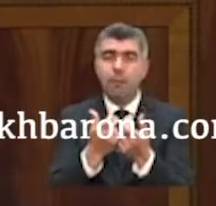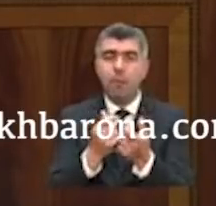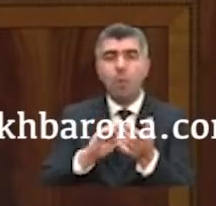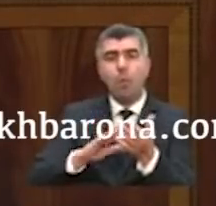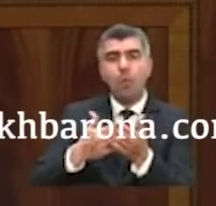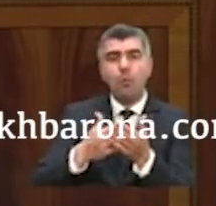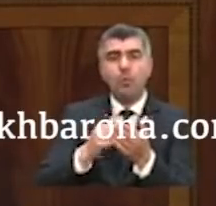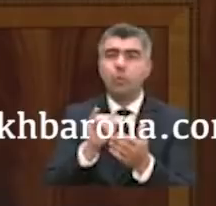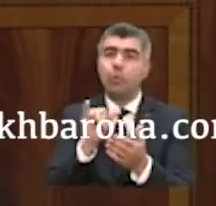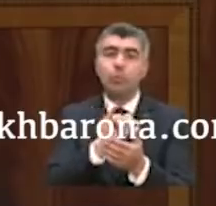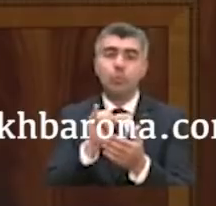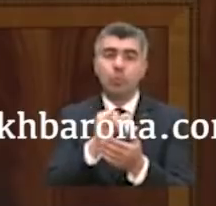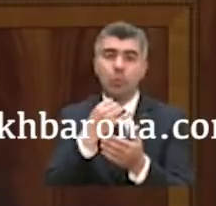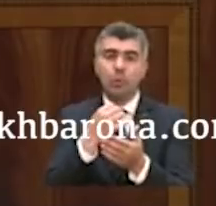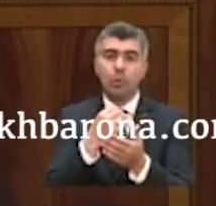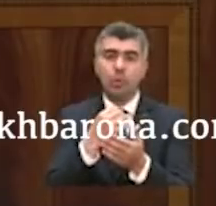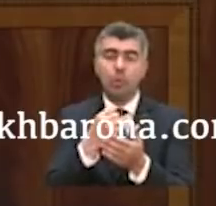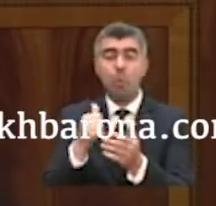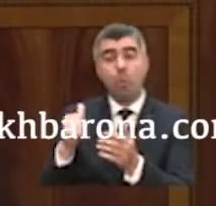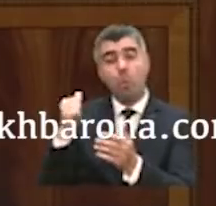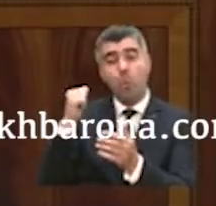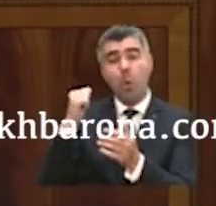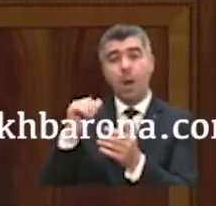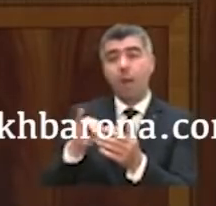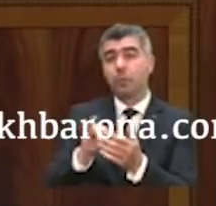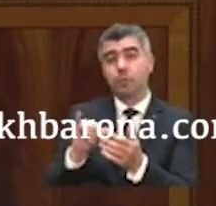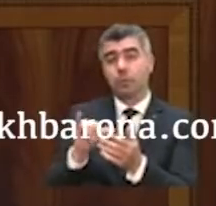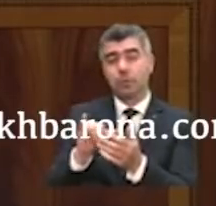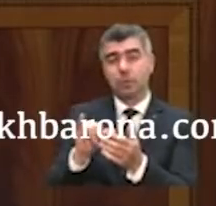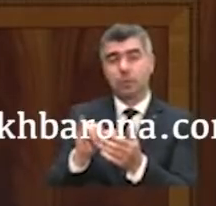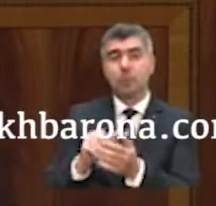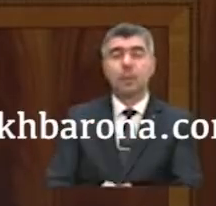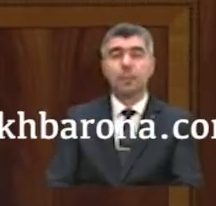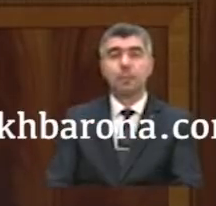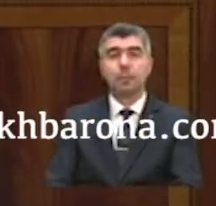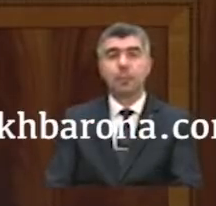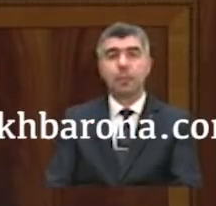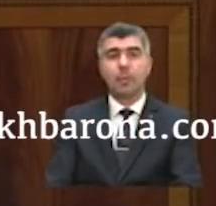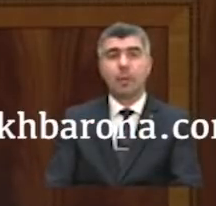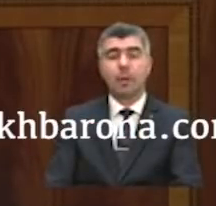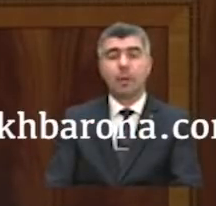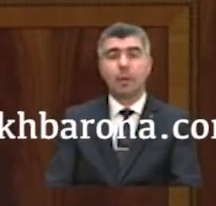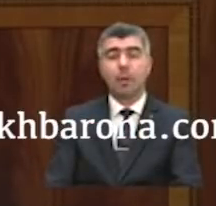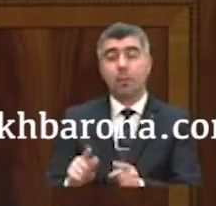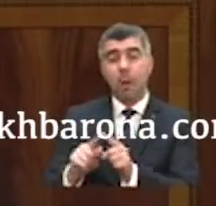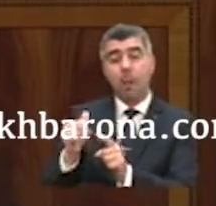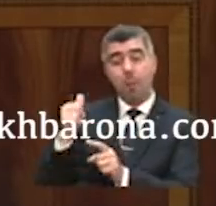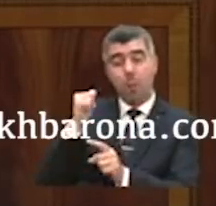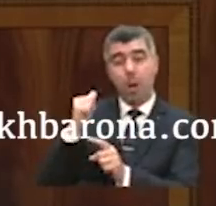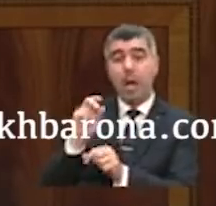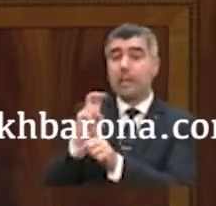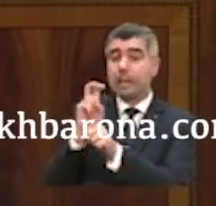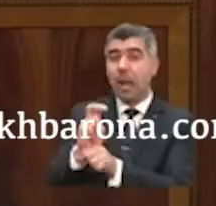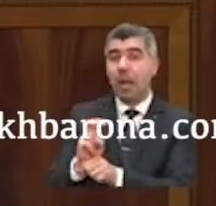خليتي وراك، واش خليتي من وراك سيدين بحال هذا اللي لقينا،